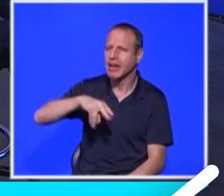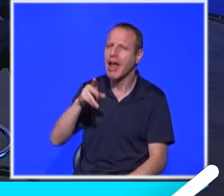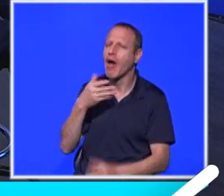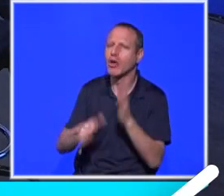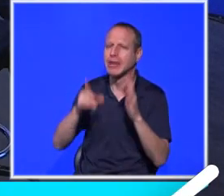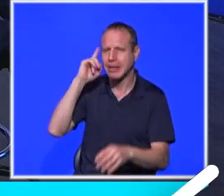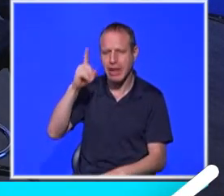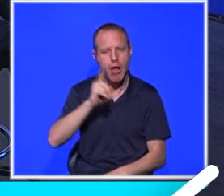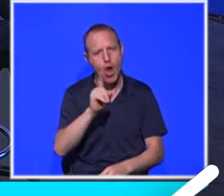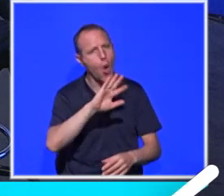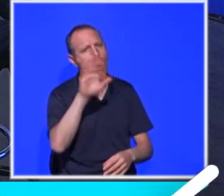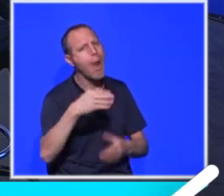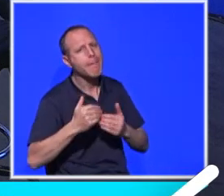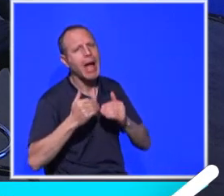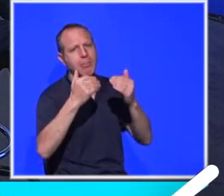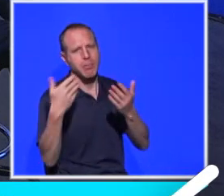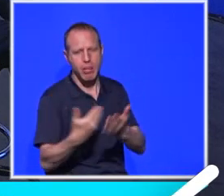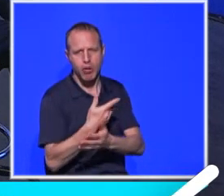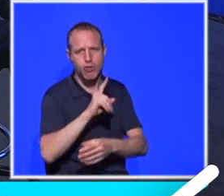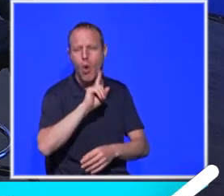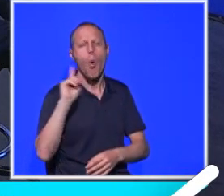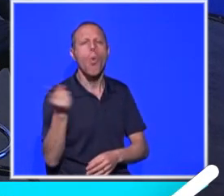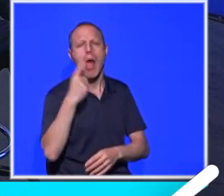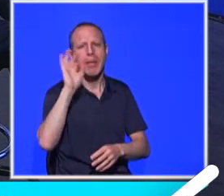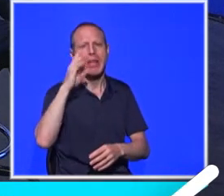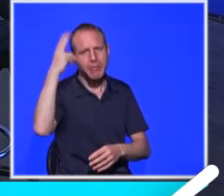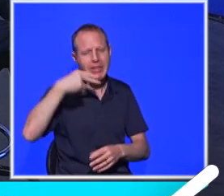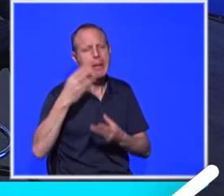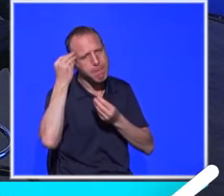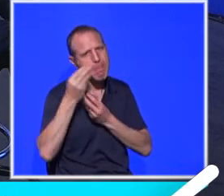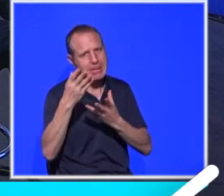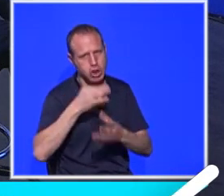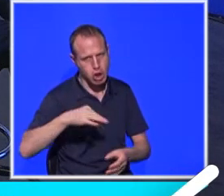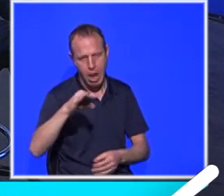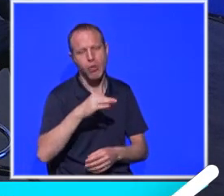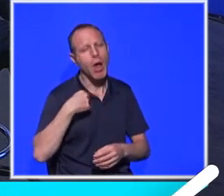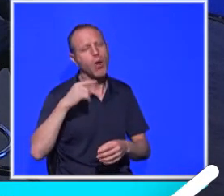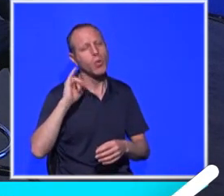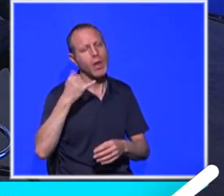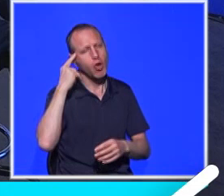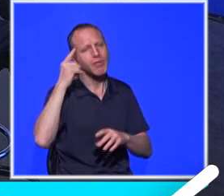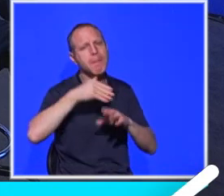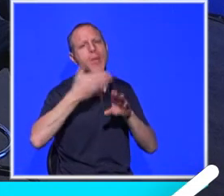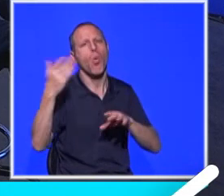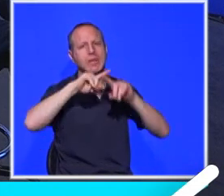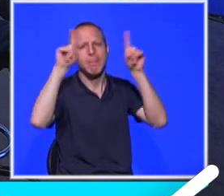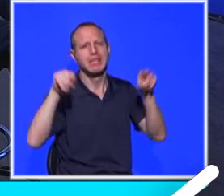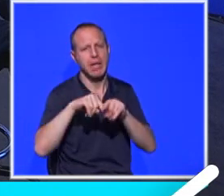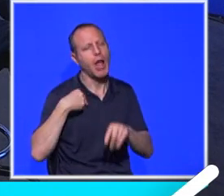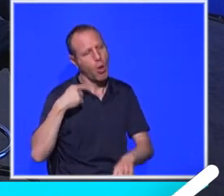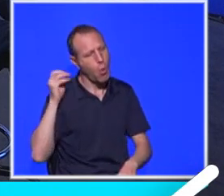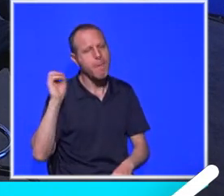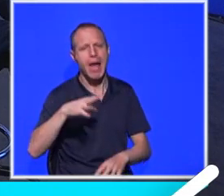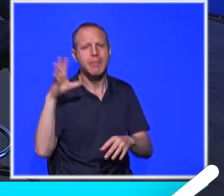ולא כולם מקדמים את החדש, לא כולם עדיין מבינים את המסר שלנו. אנחנו כן חושבים מחוץ למסגרת, אנחנו חושבים ממש, באים